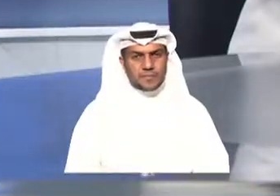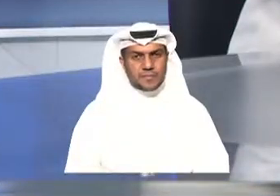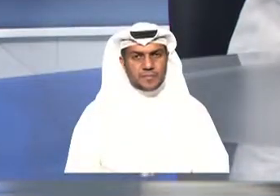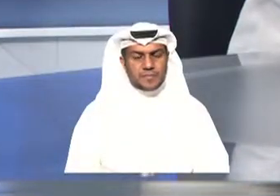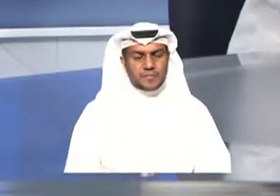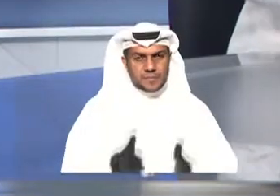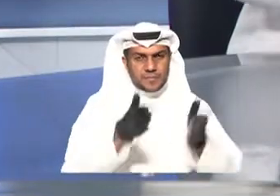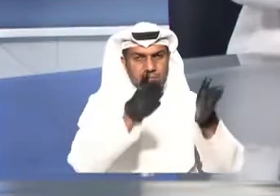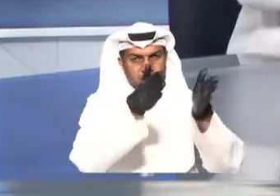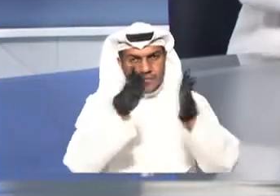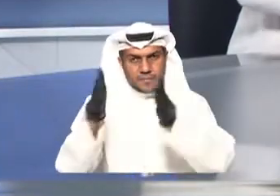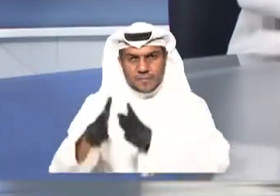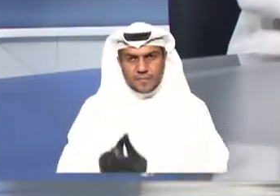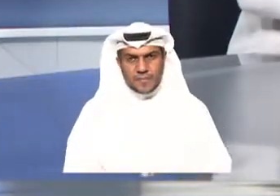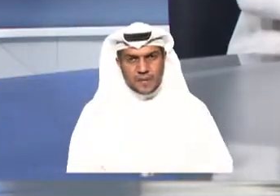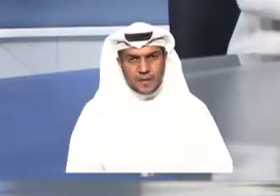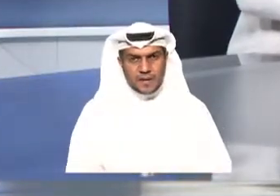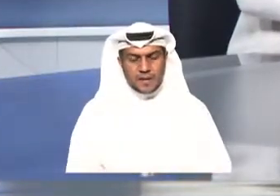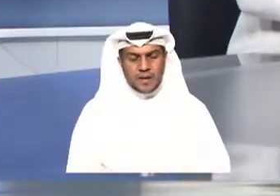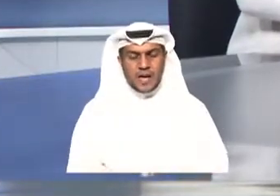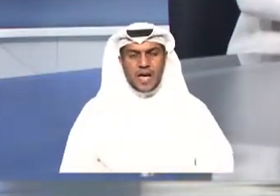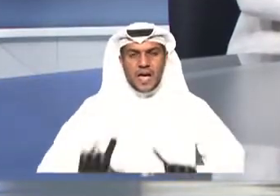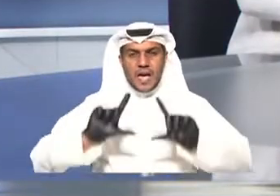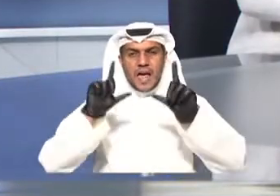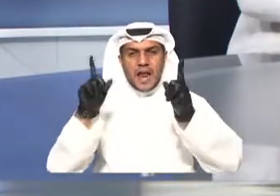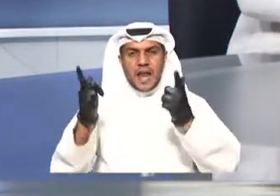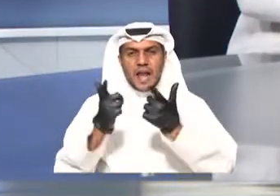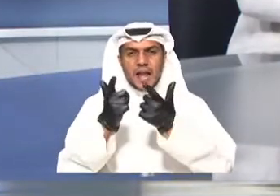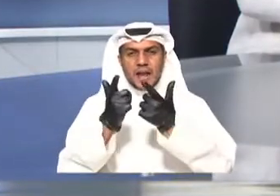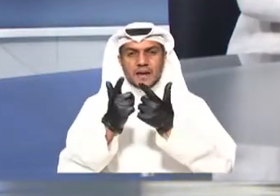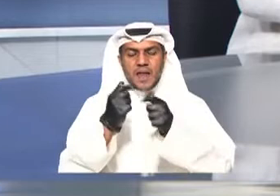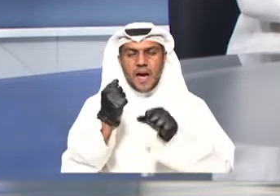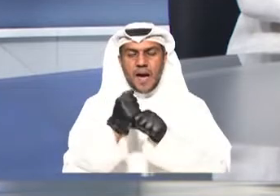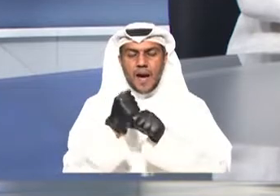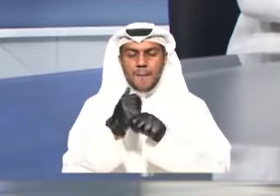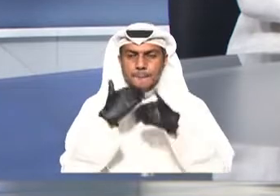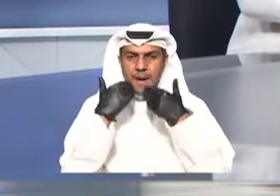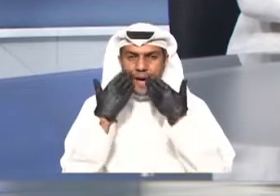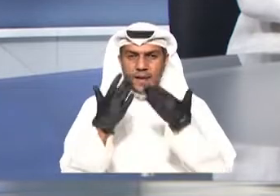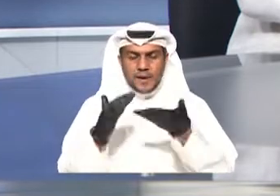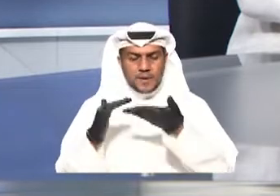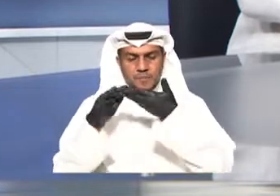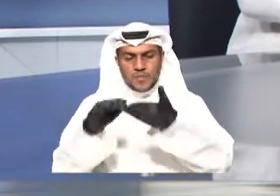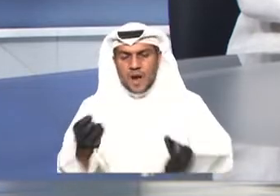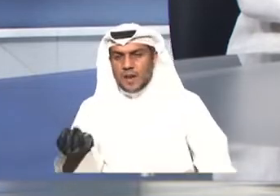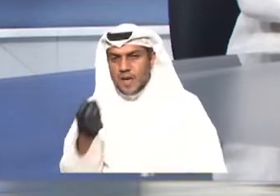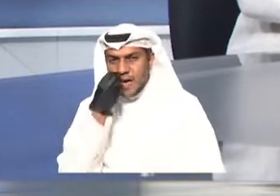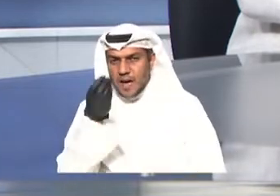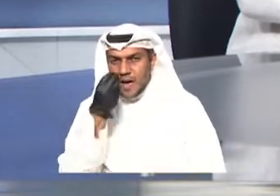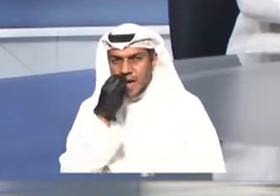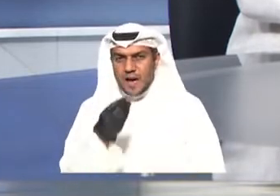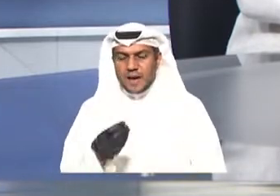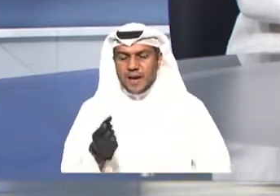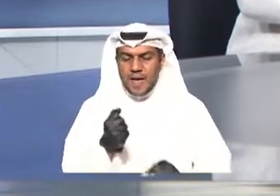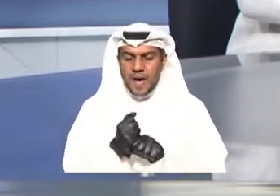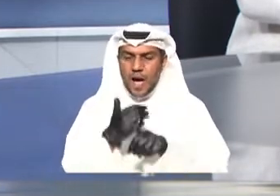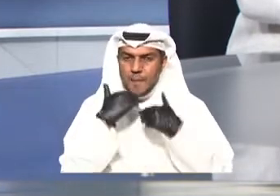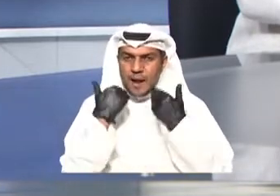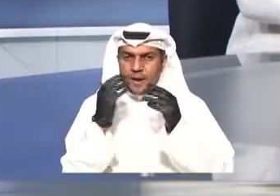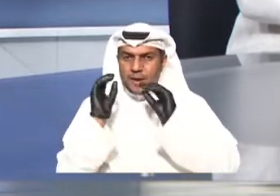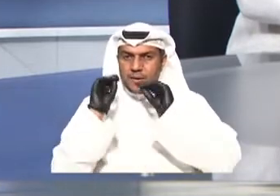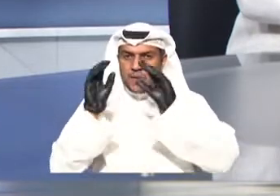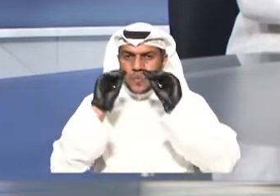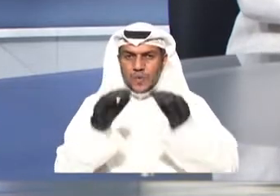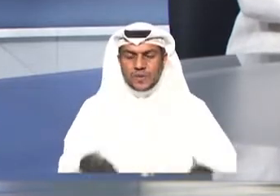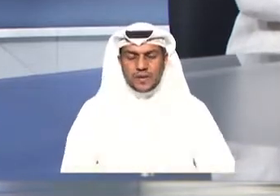هذا وتواصل الجمعية الخيرية نهجها الإنساني في توصيل المواد الغذائية والإغاثية للأسر المتضررة، حيث قامت جمعية